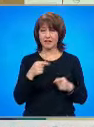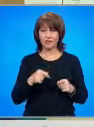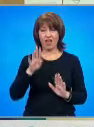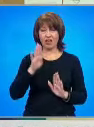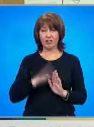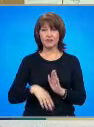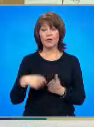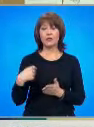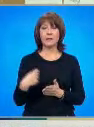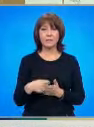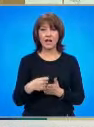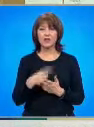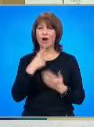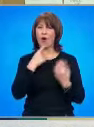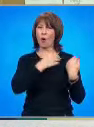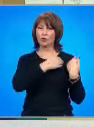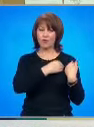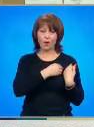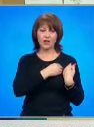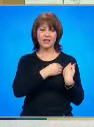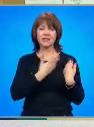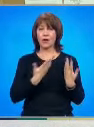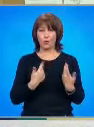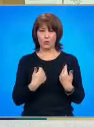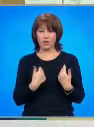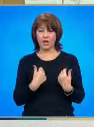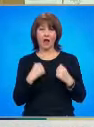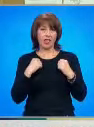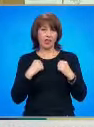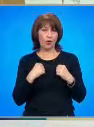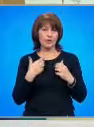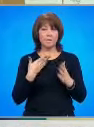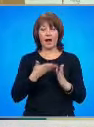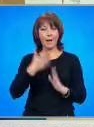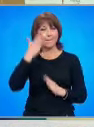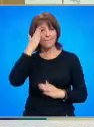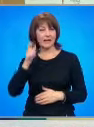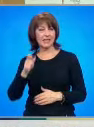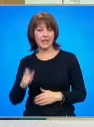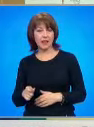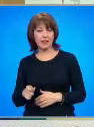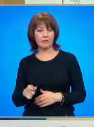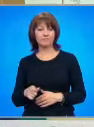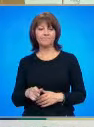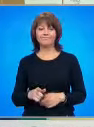ниско заплащане и отговорностите, които носим към пациента,